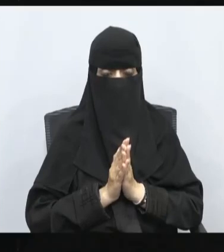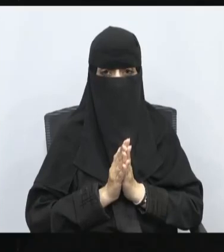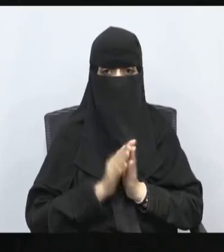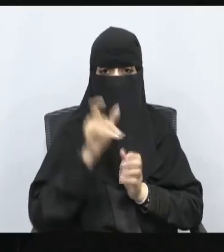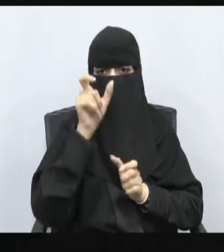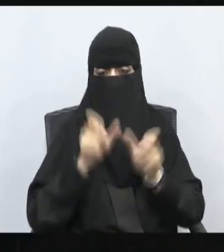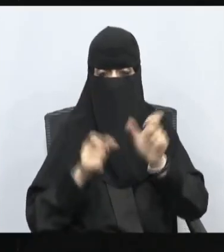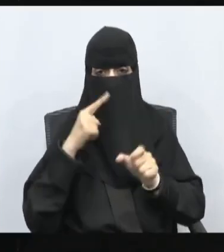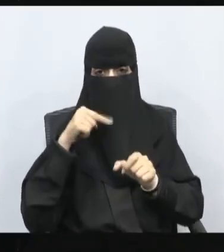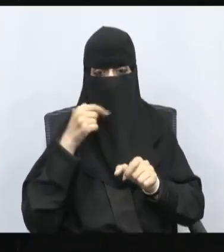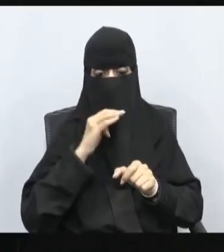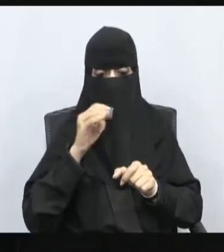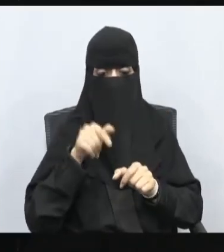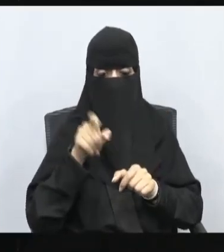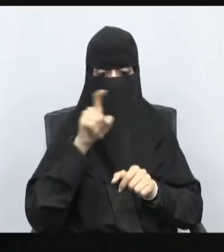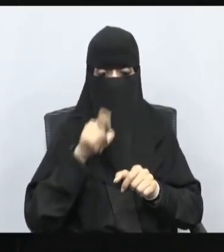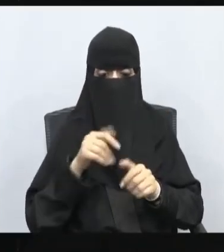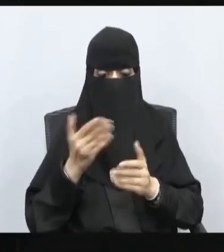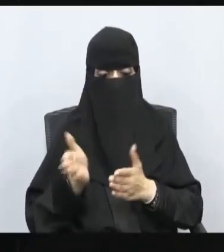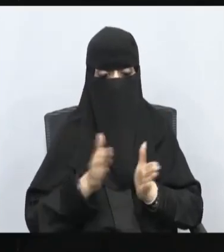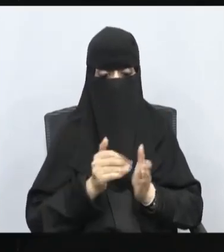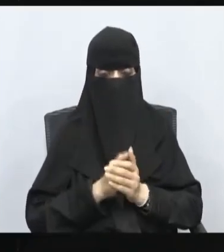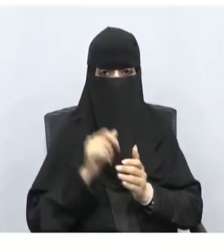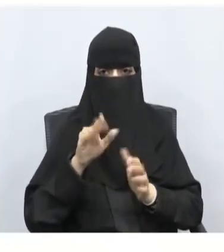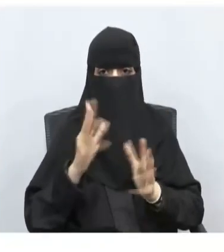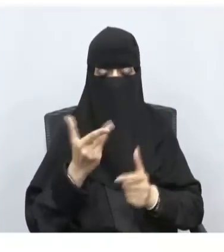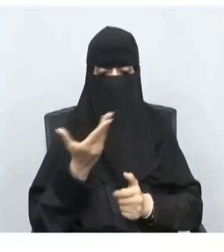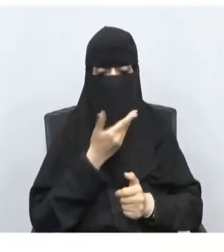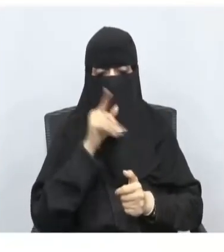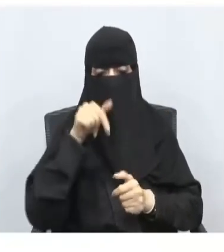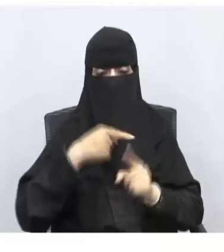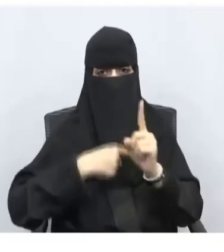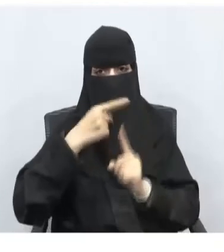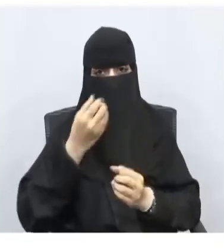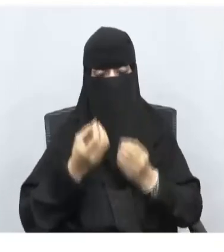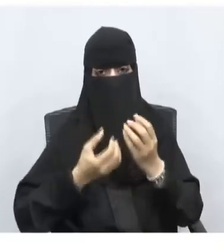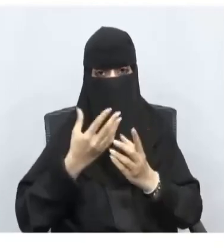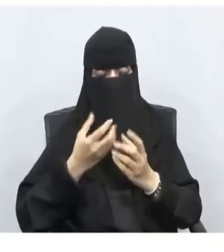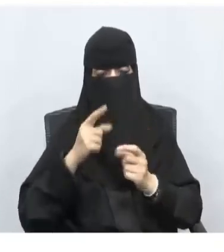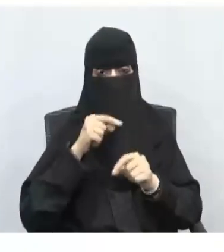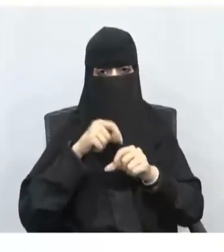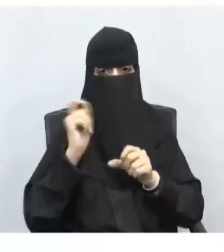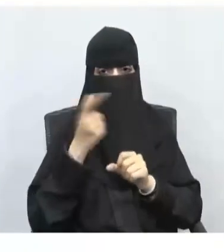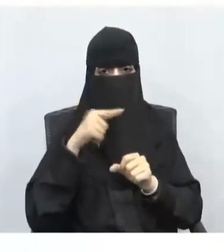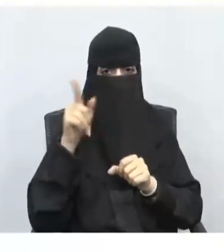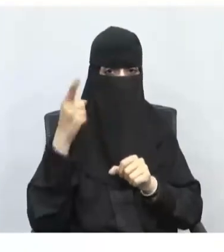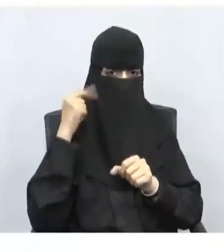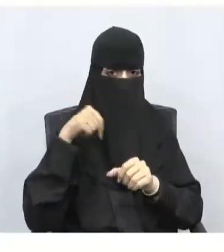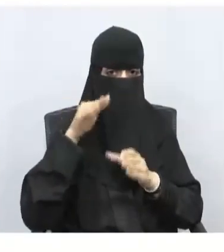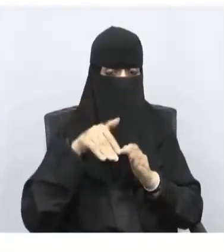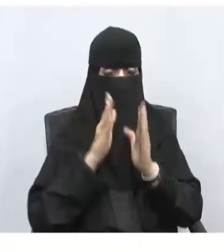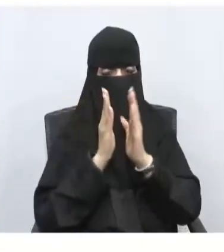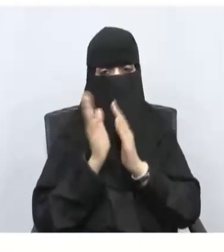طلابي وطالباتي، دعونا نجيب على هذه الأسئلة. كيف تؤثر درجة الحرارة في سرعة الصوت في